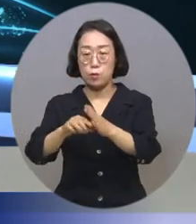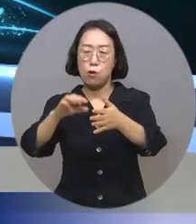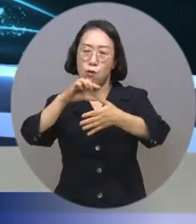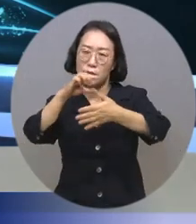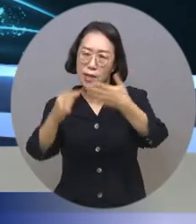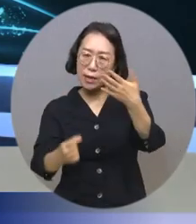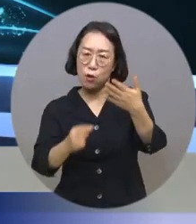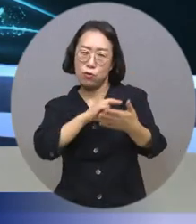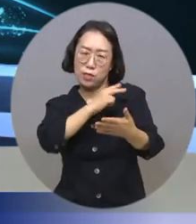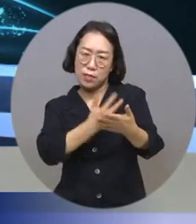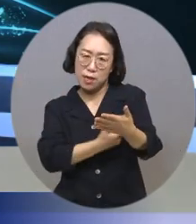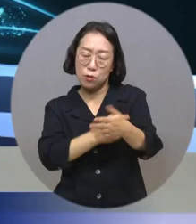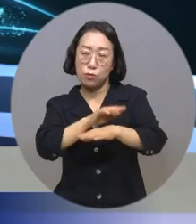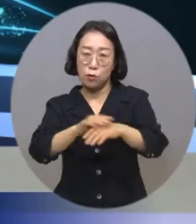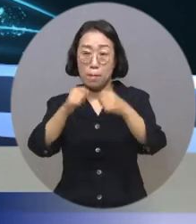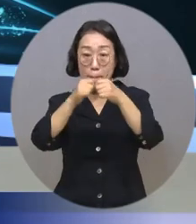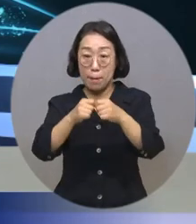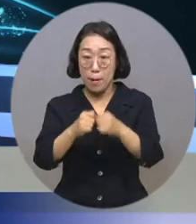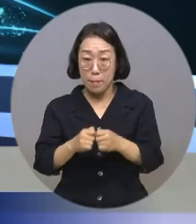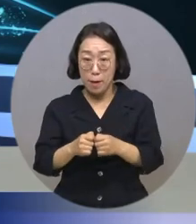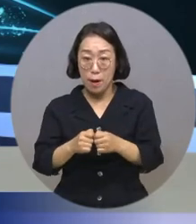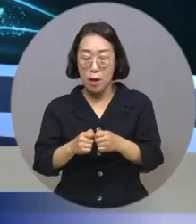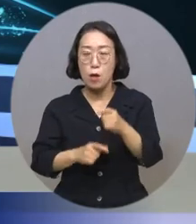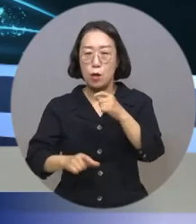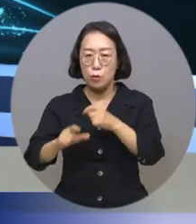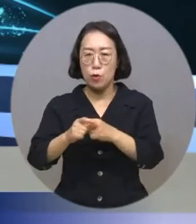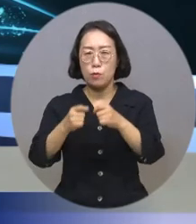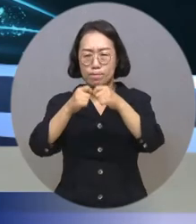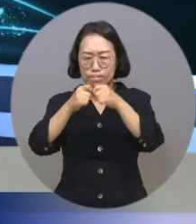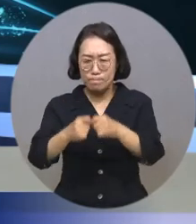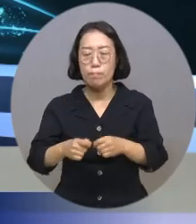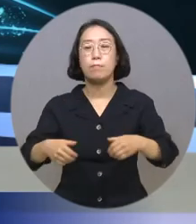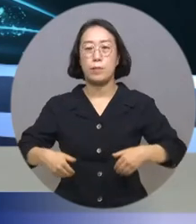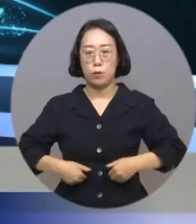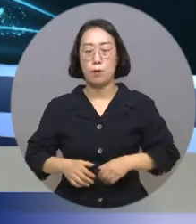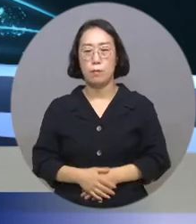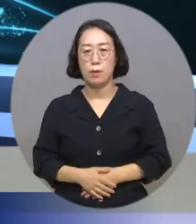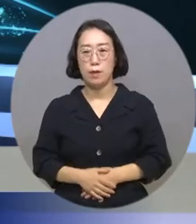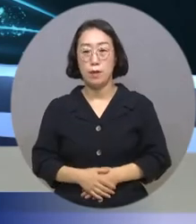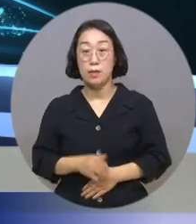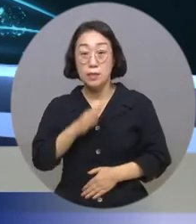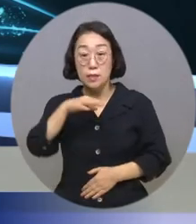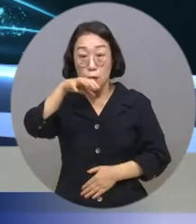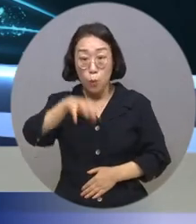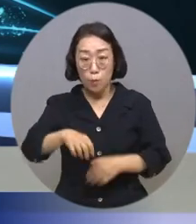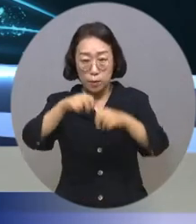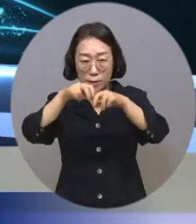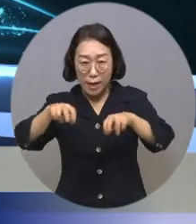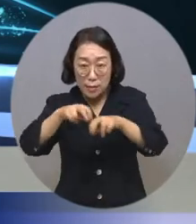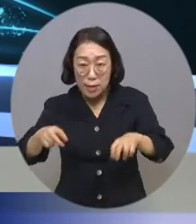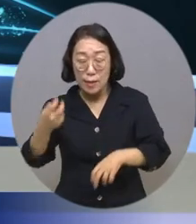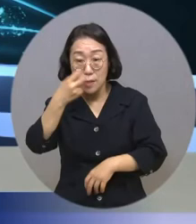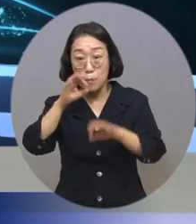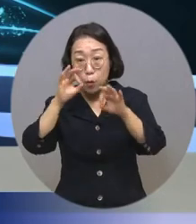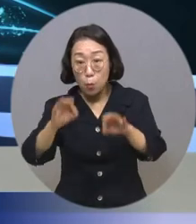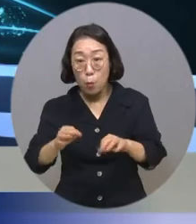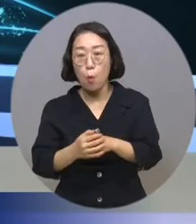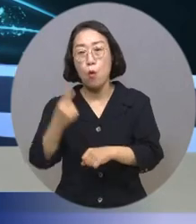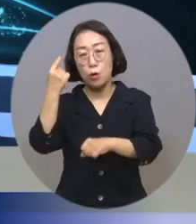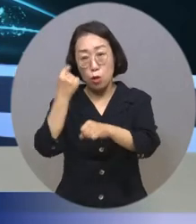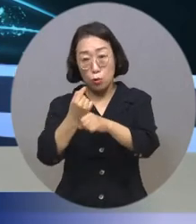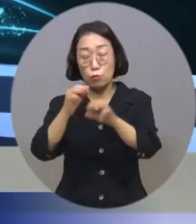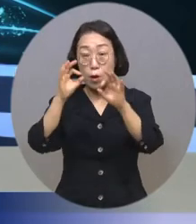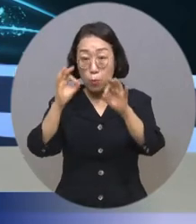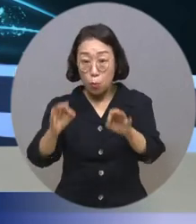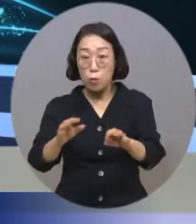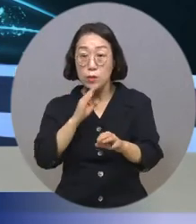강화 등 전문성을 확보하는 과제를 풀어야 할 때입니다. 현장에 답이 있다라는 문구처럼 조속한 실태 조사와 연구를